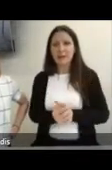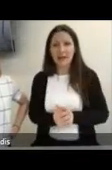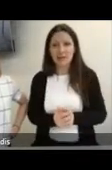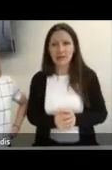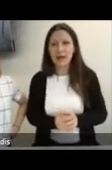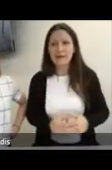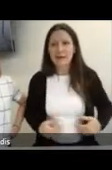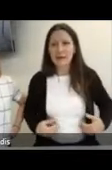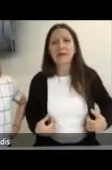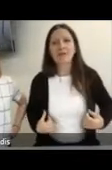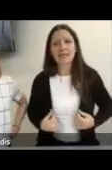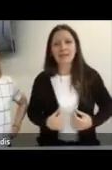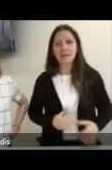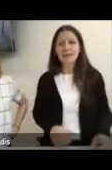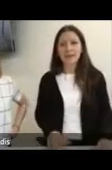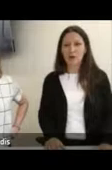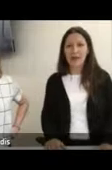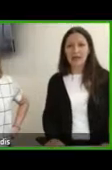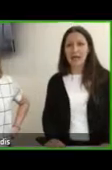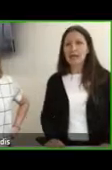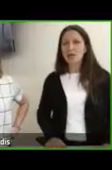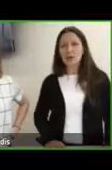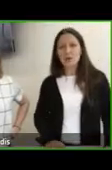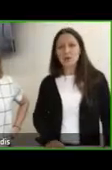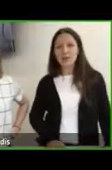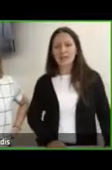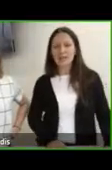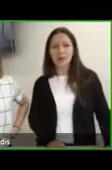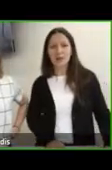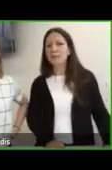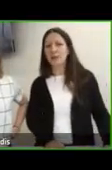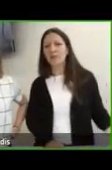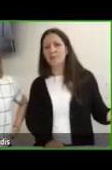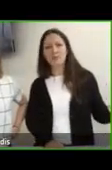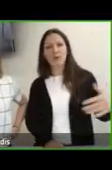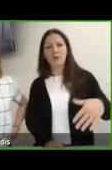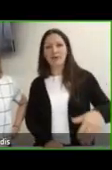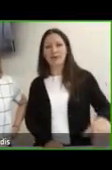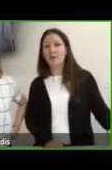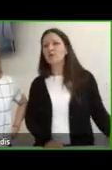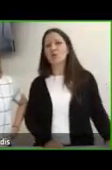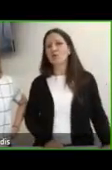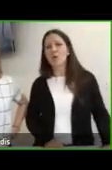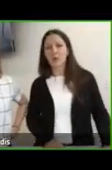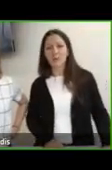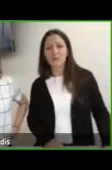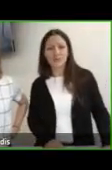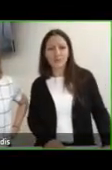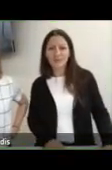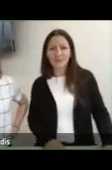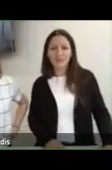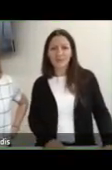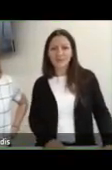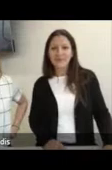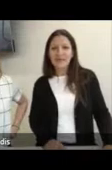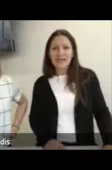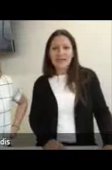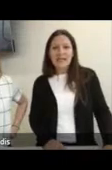transmettre mes résultats. Et puis, ils vont s'afficher directement à l'écran. C'est un sondage qui est anonyme, donc bonne ou mauvaise réponse, on le saura.